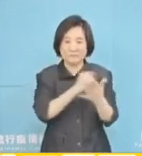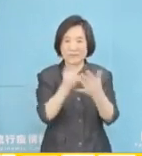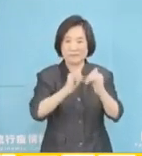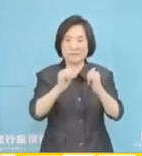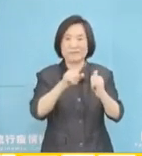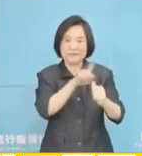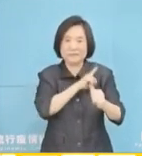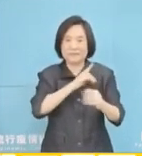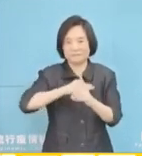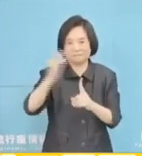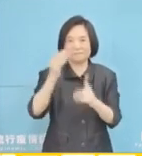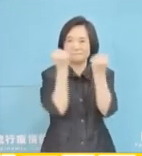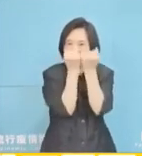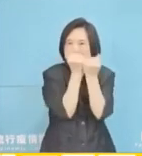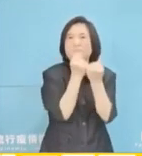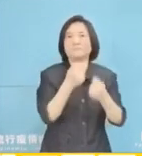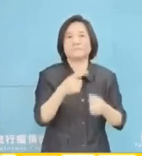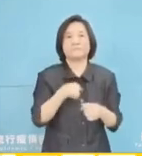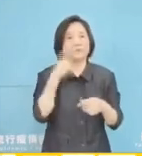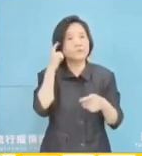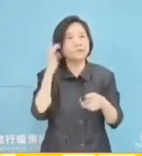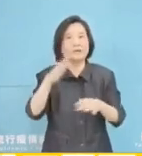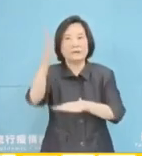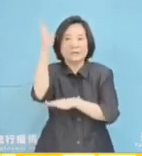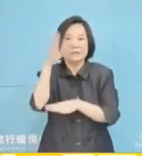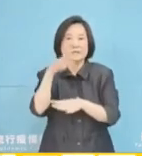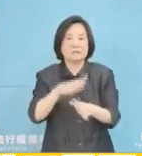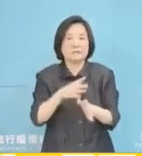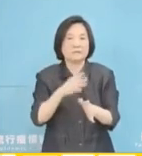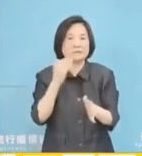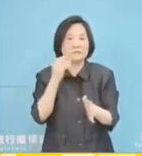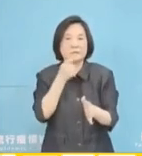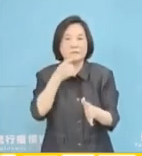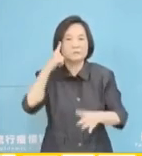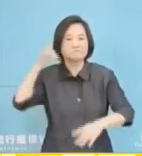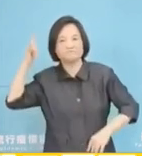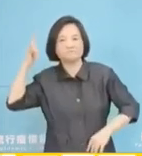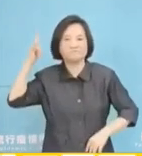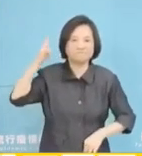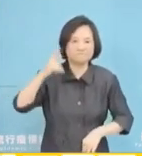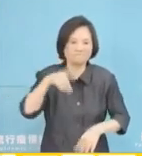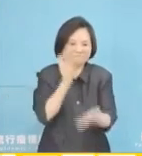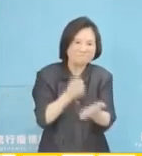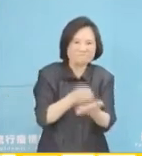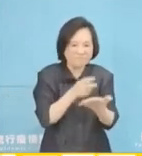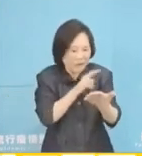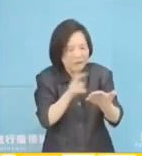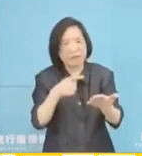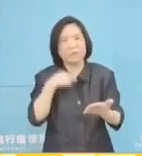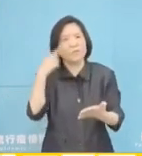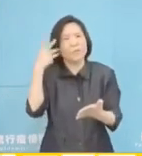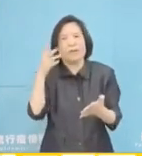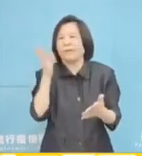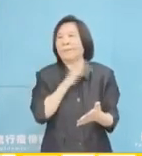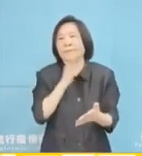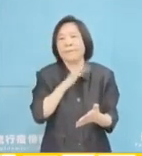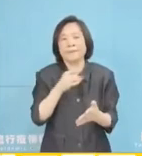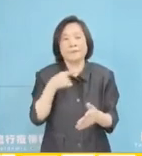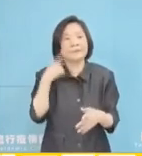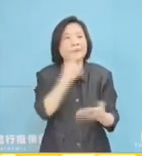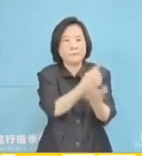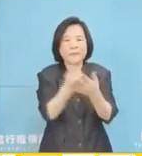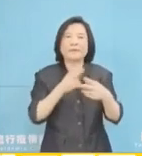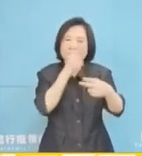质国民的道德会比政府拿警棍在那执行会更有效，这是我相信